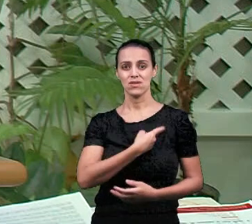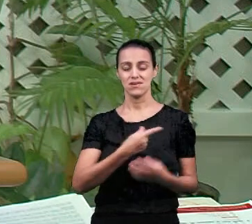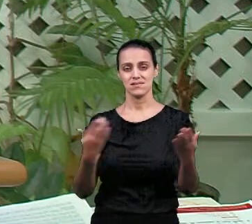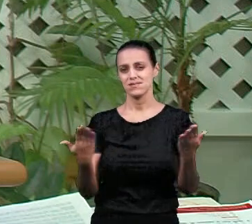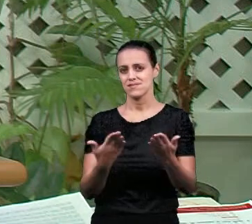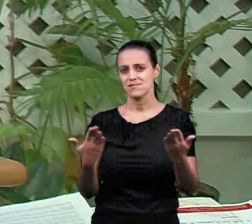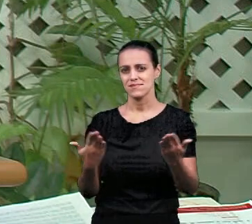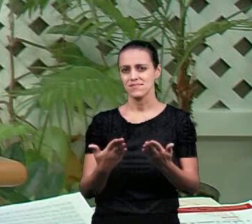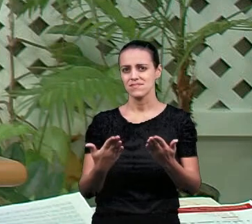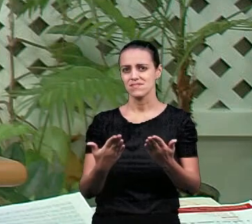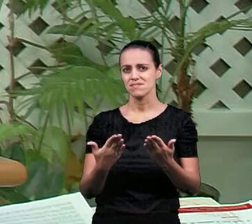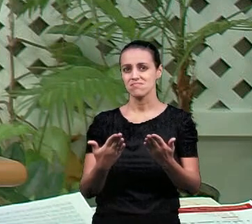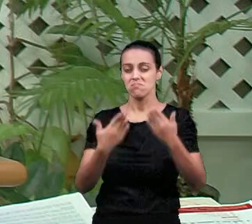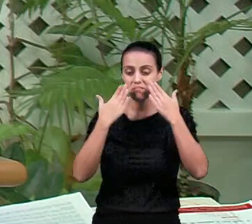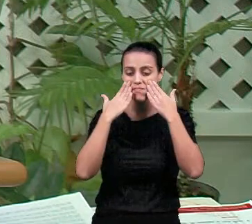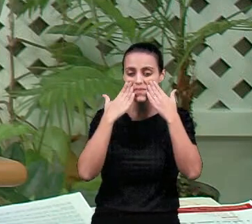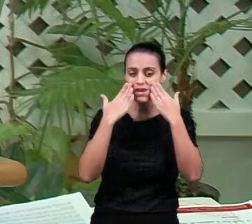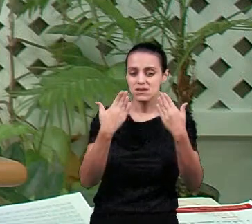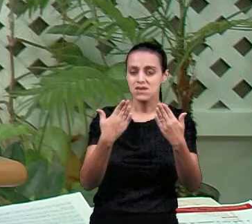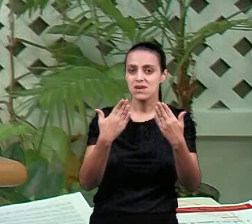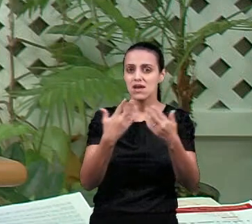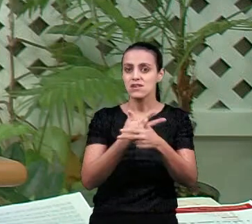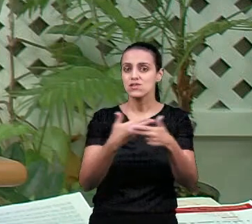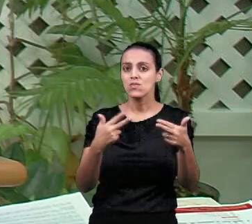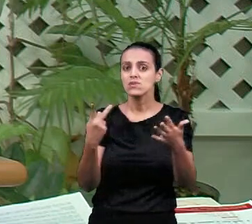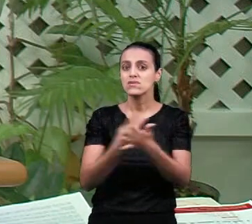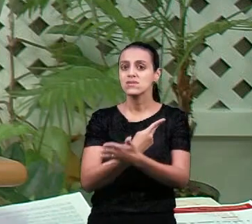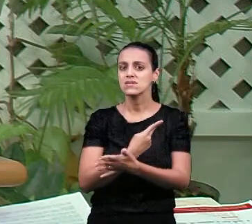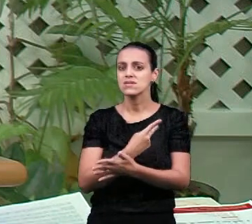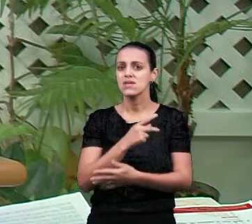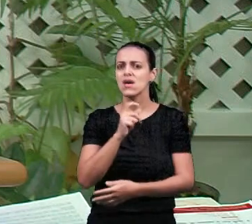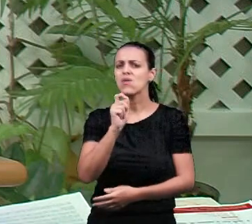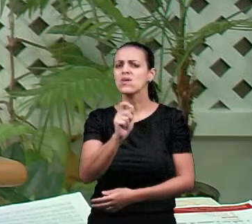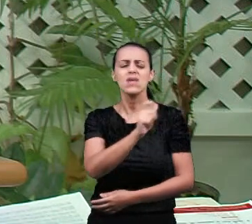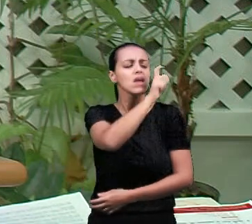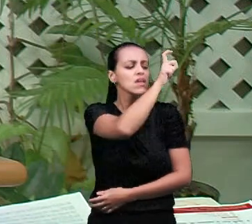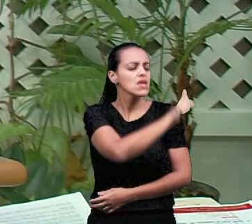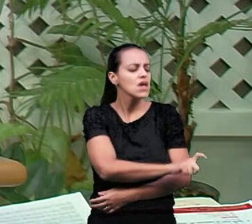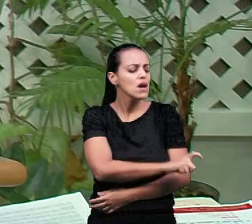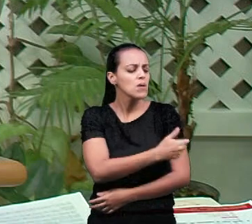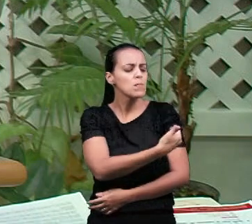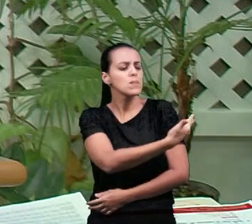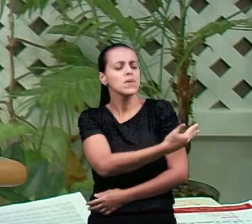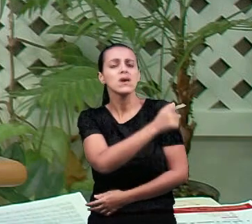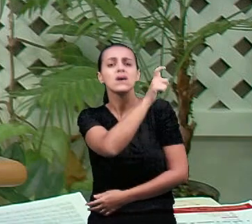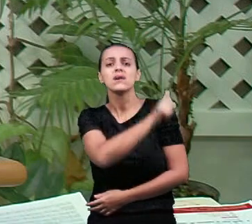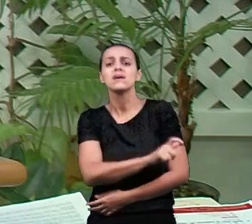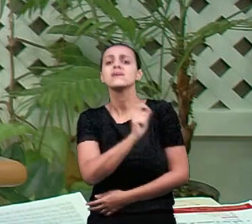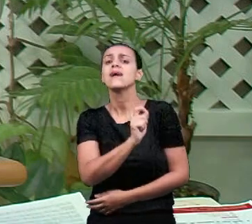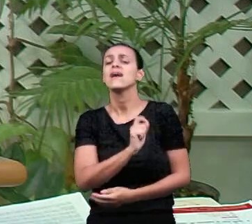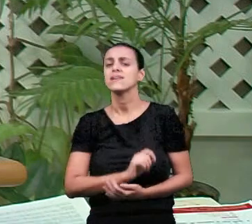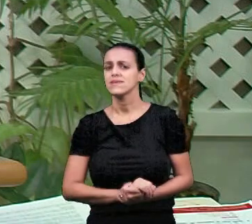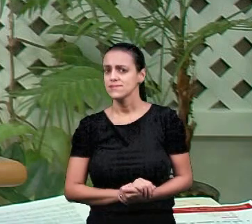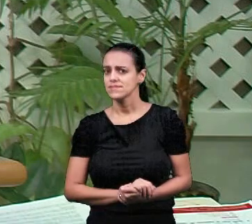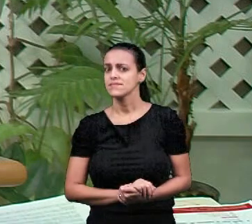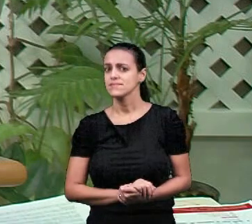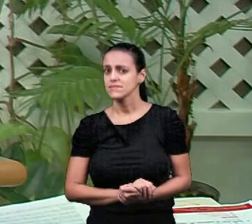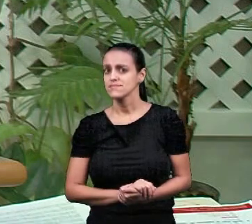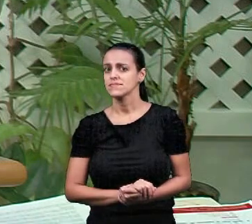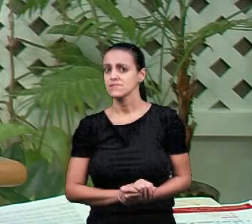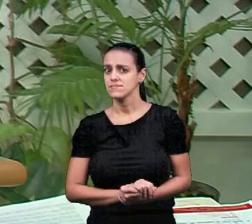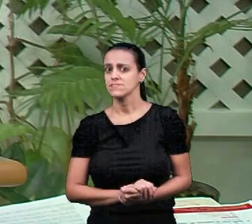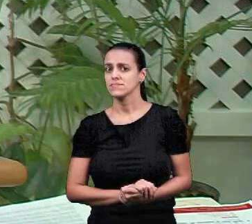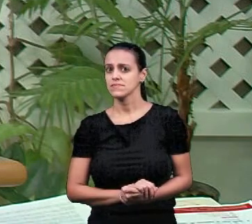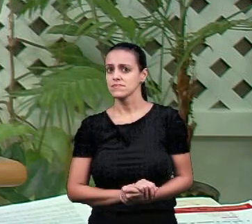devant maintenant des faits. Qui est votre prochain? Qui est votre prochain? Le prochain est